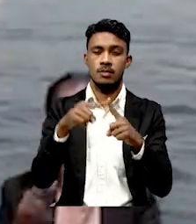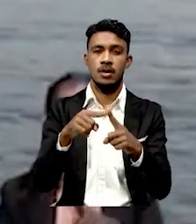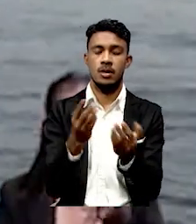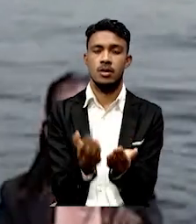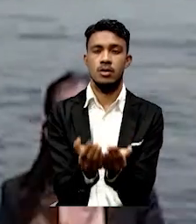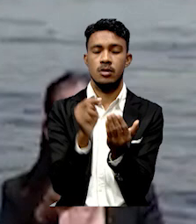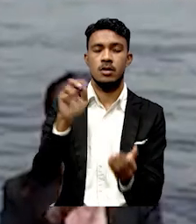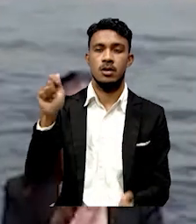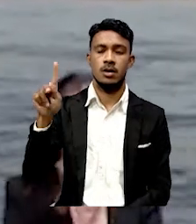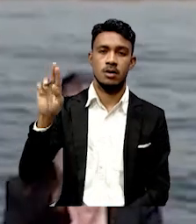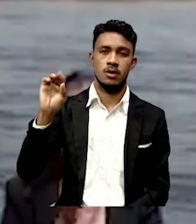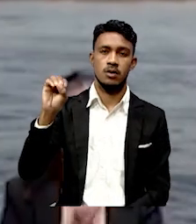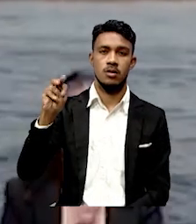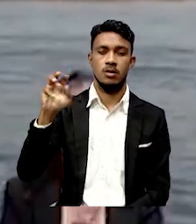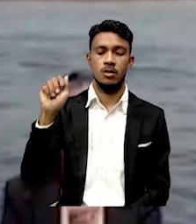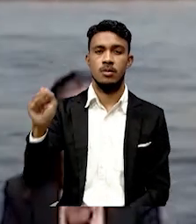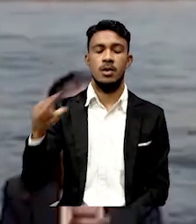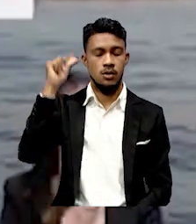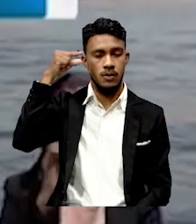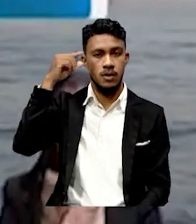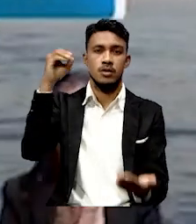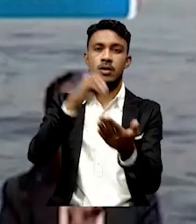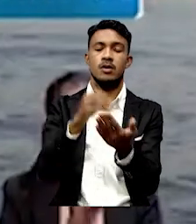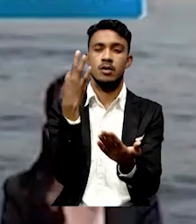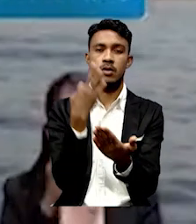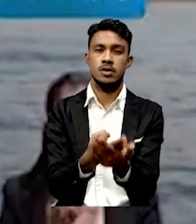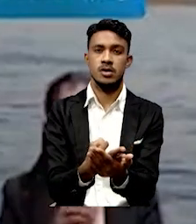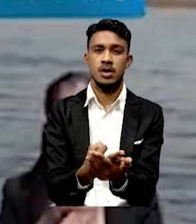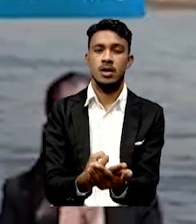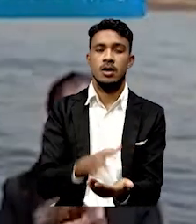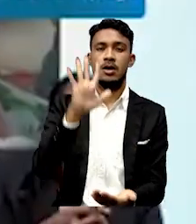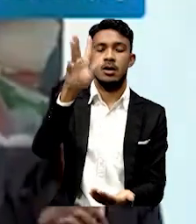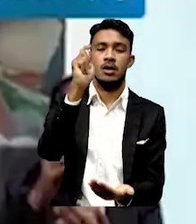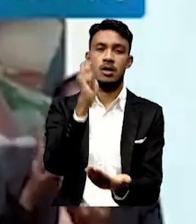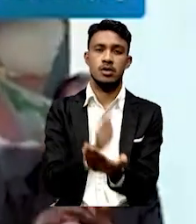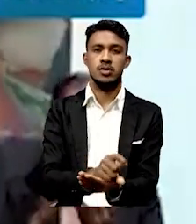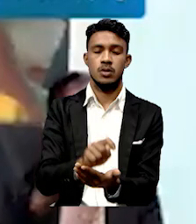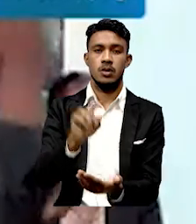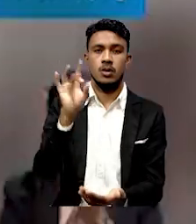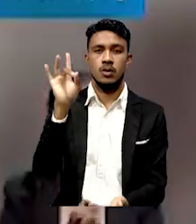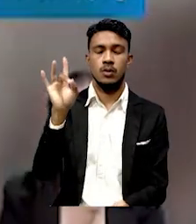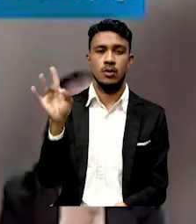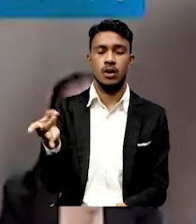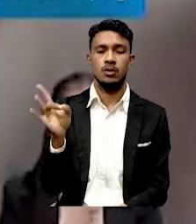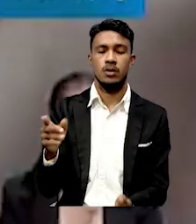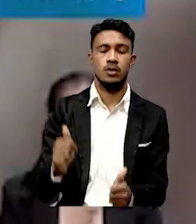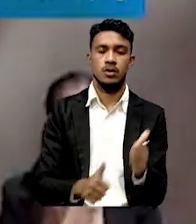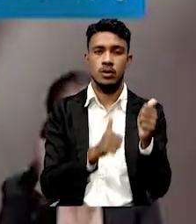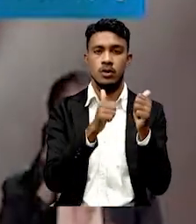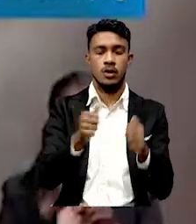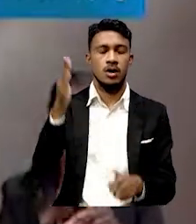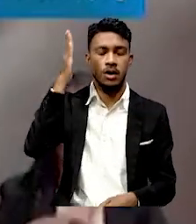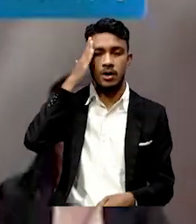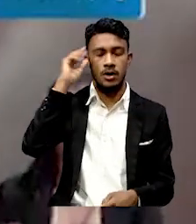na Croma, governo se tau orsamento rihun atus lima walo nulu tuir experiencia nebe antes ne